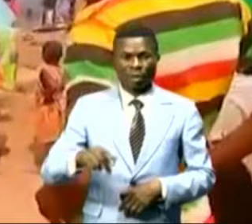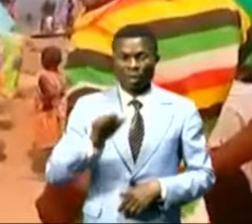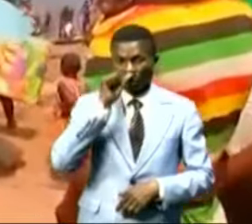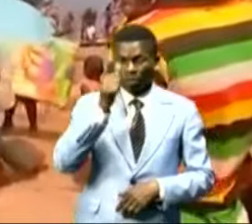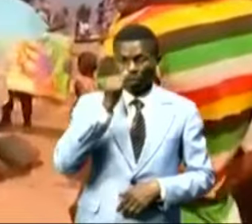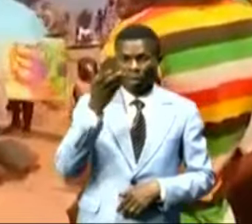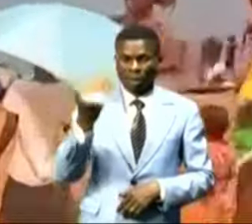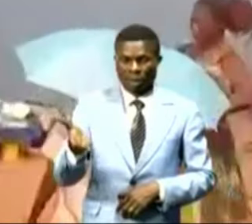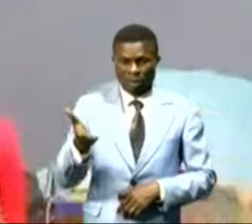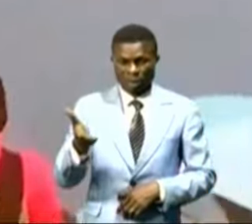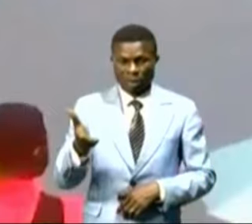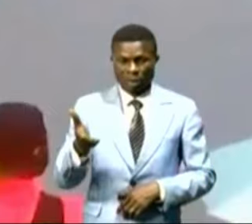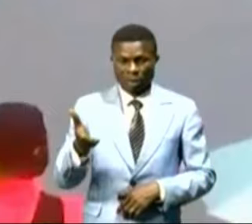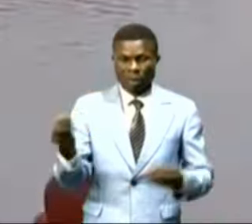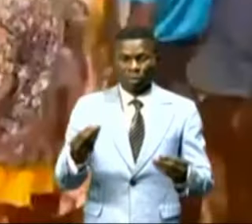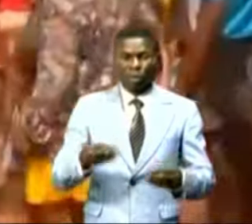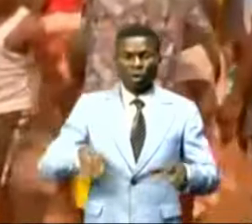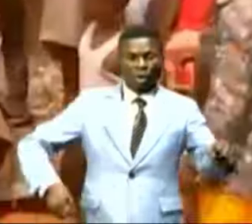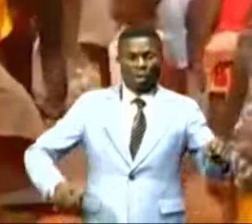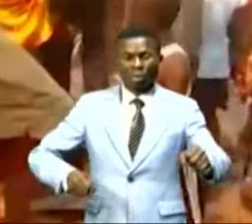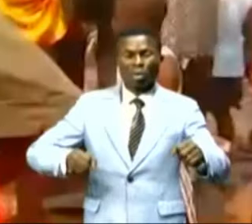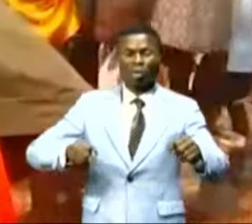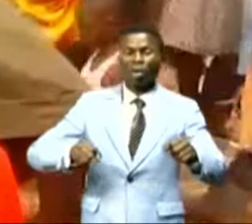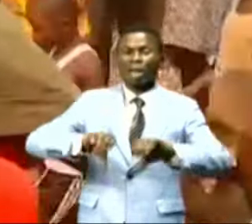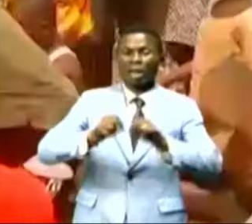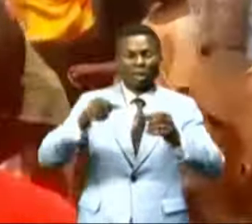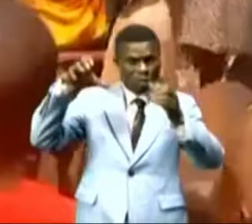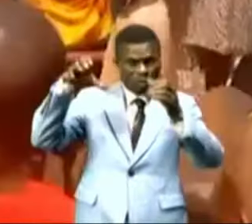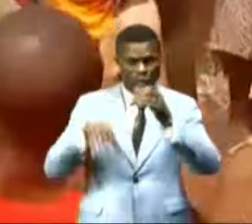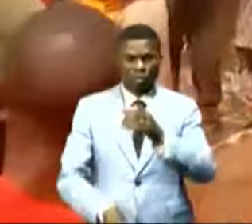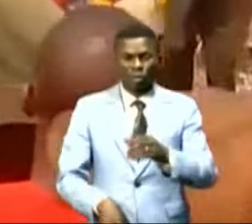Maïndombé due au naufrage d'une baleinière